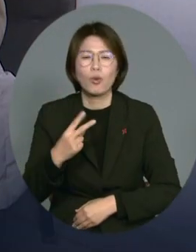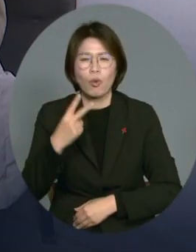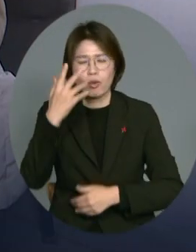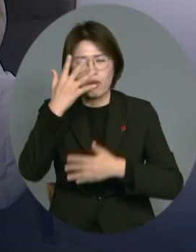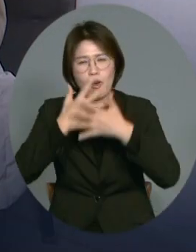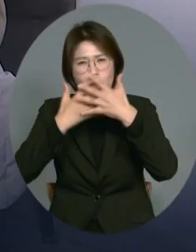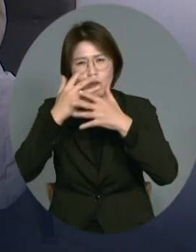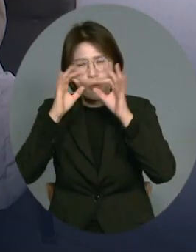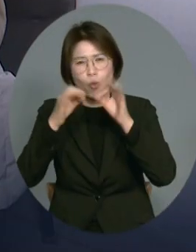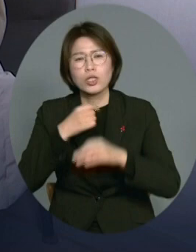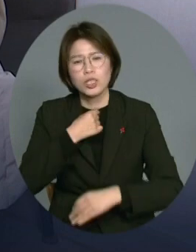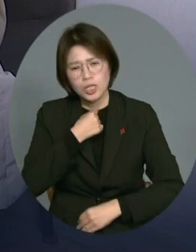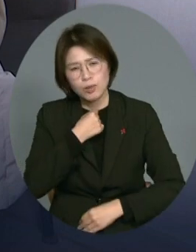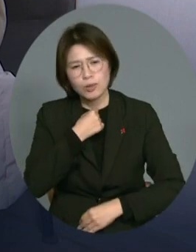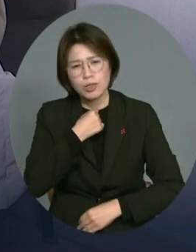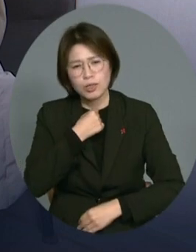이제